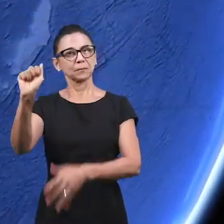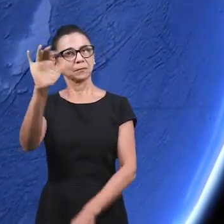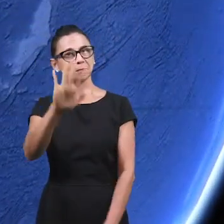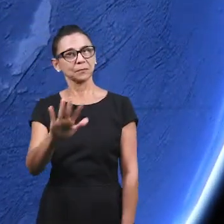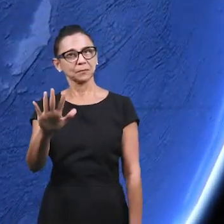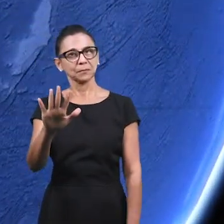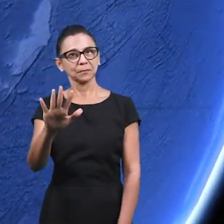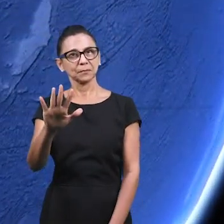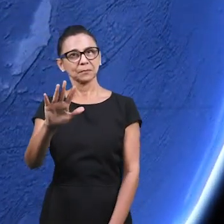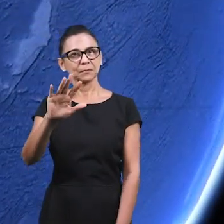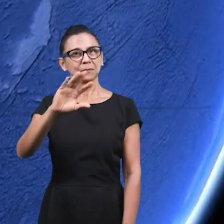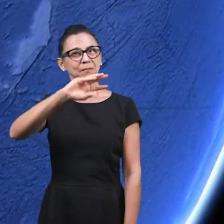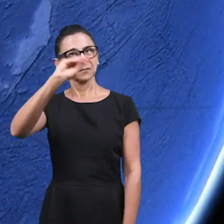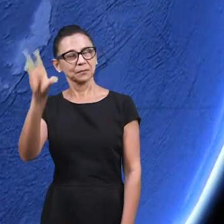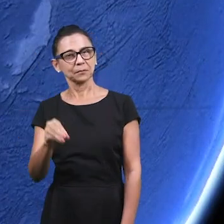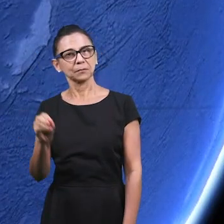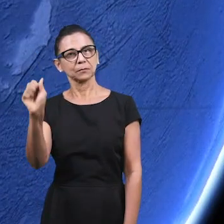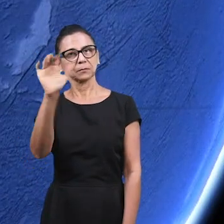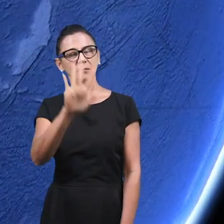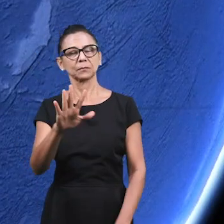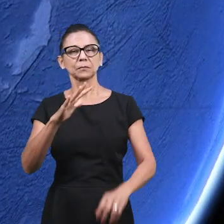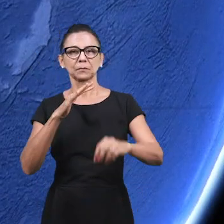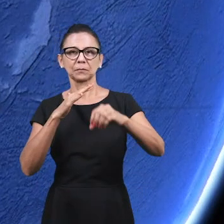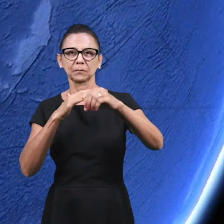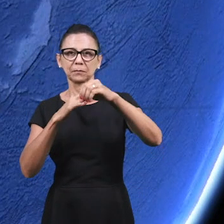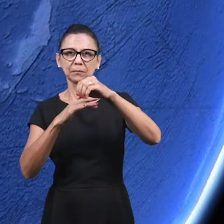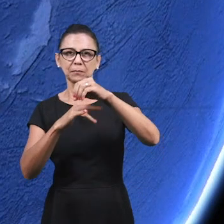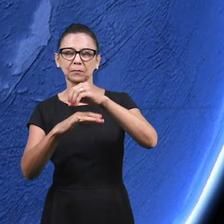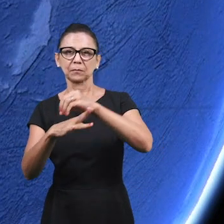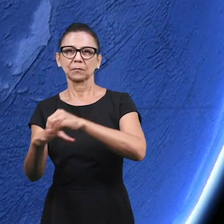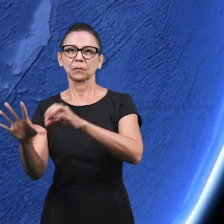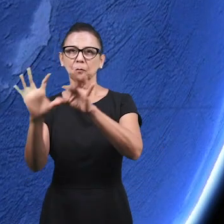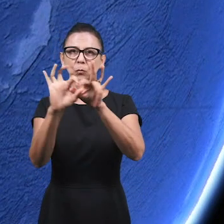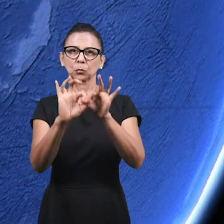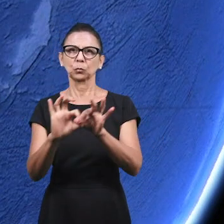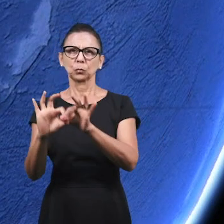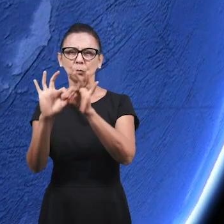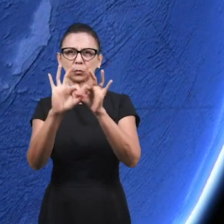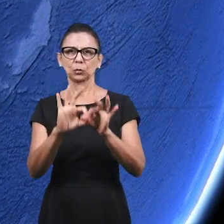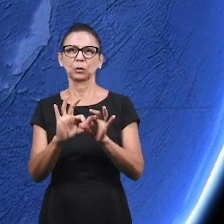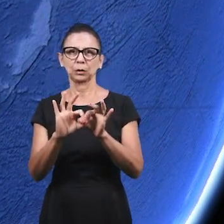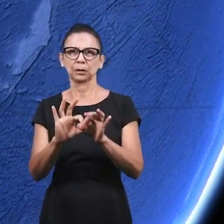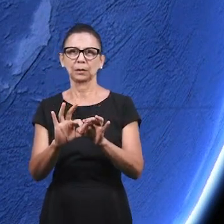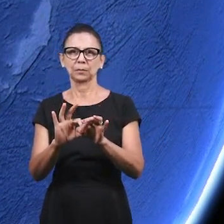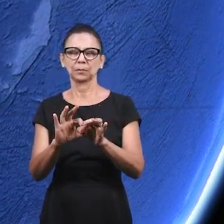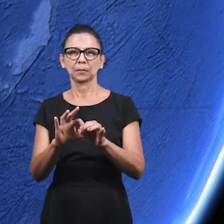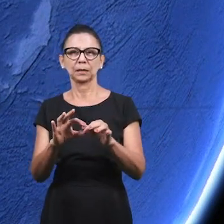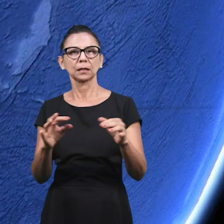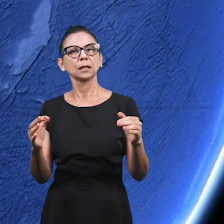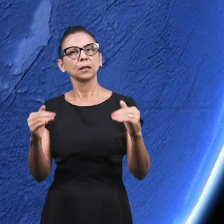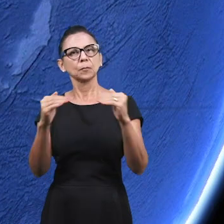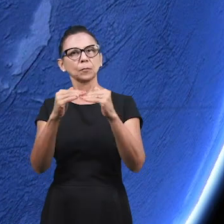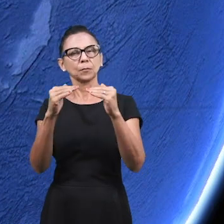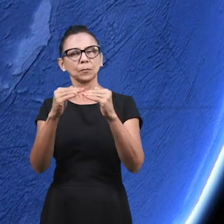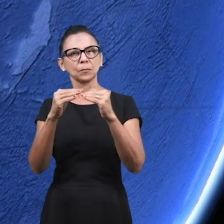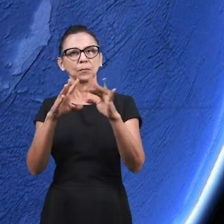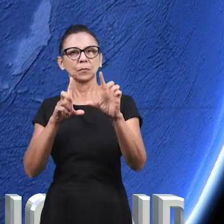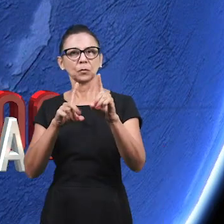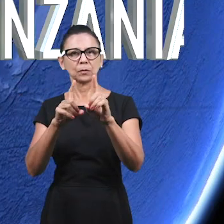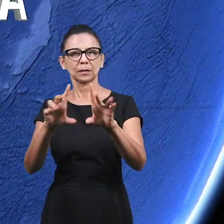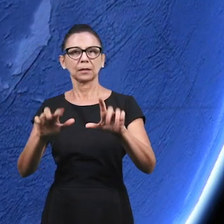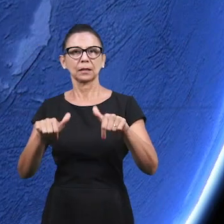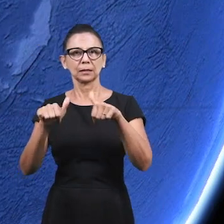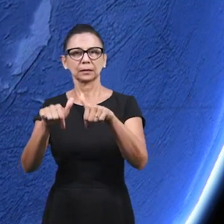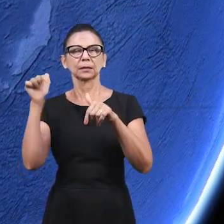Amériques, Europe, Afrique, Asie et Océanie, connectées par la même doctrine, par la direction